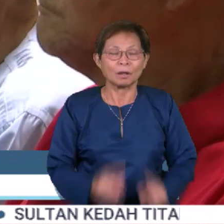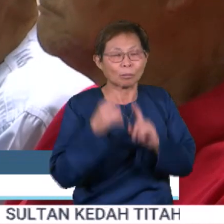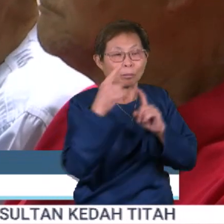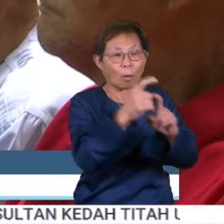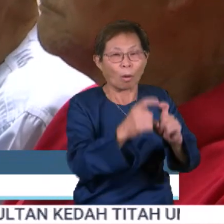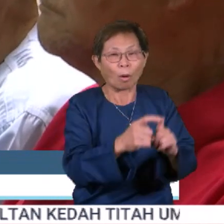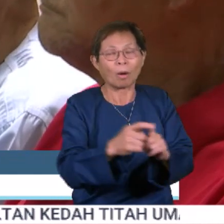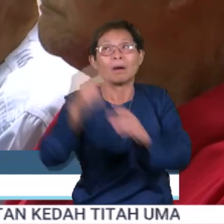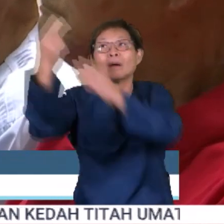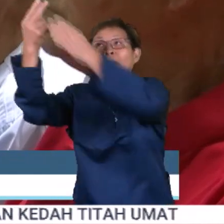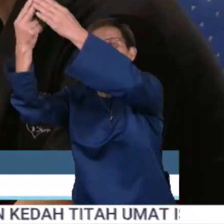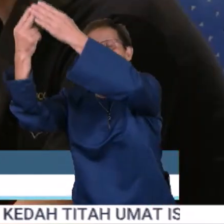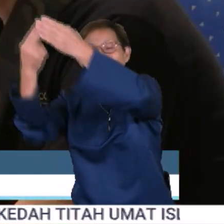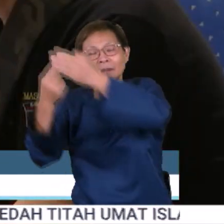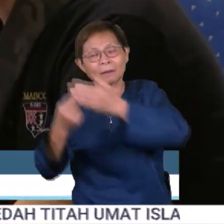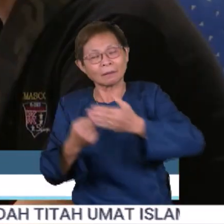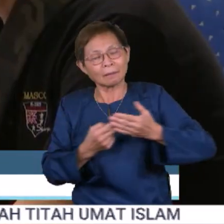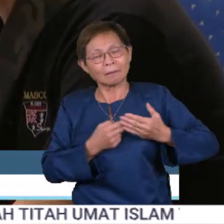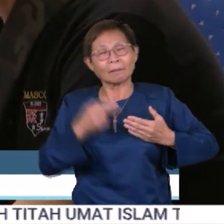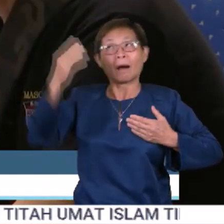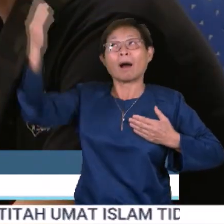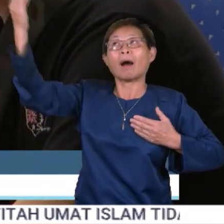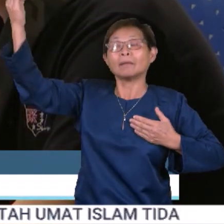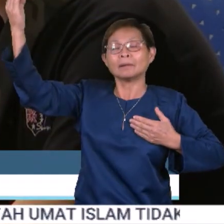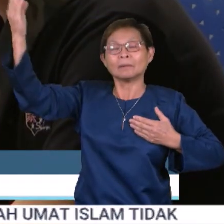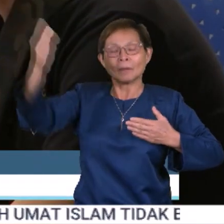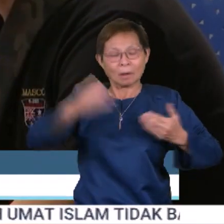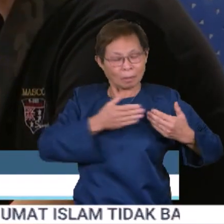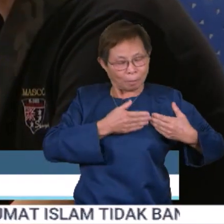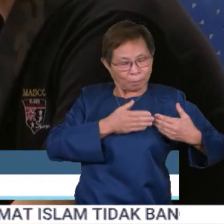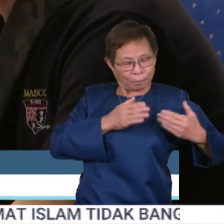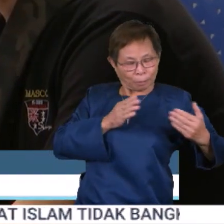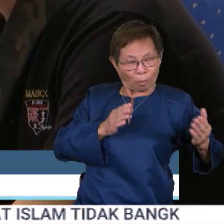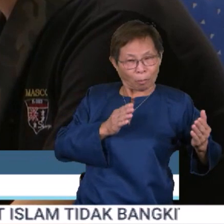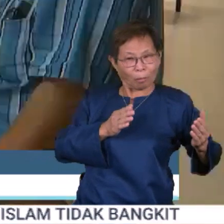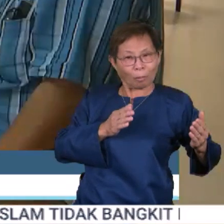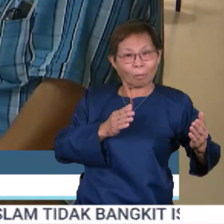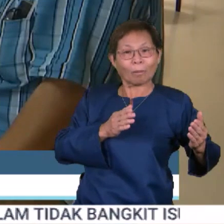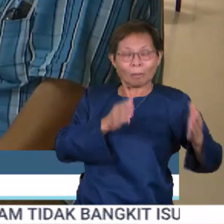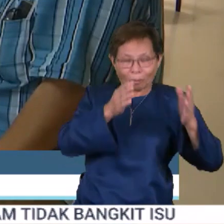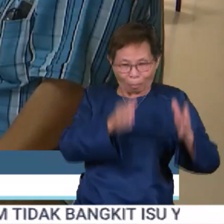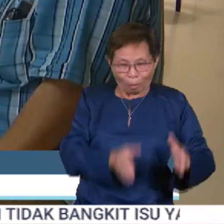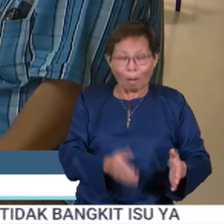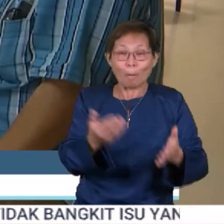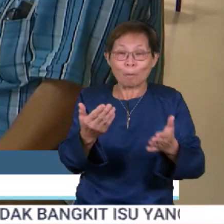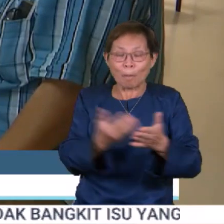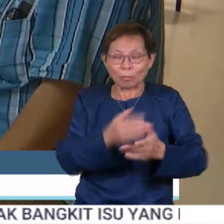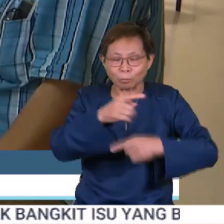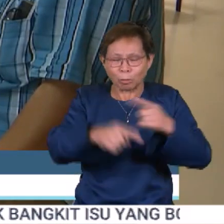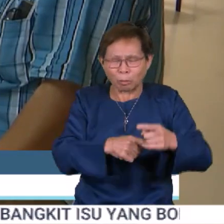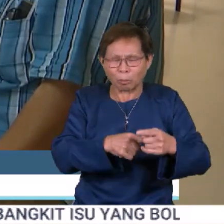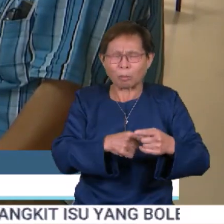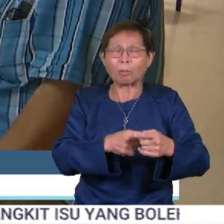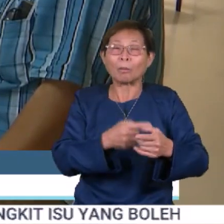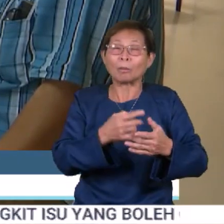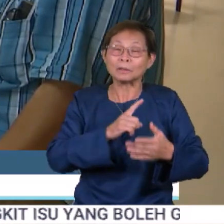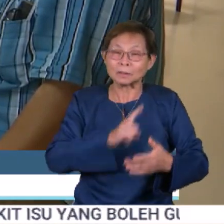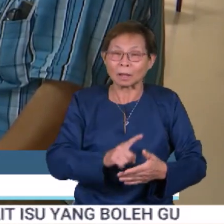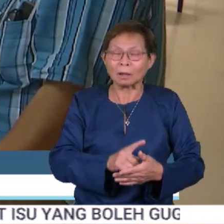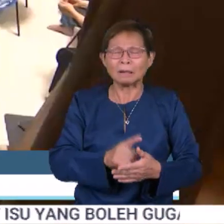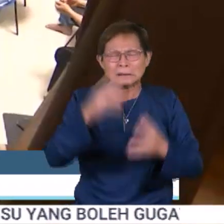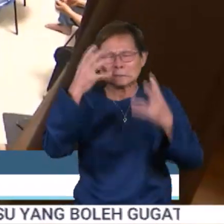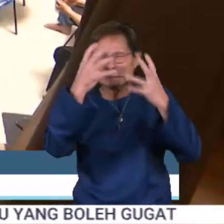Dikurniakan hidayah Allah membuka pintu hati saudara baharu ini. Meski disulami kekeliruan, cahaya